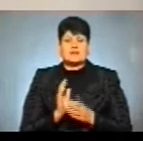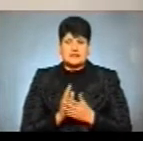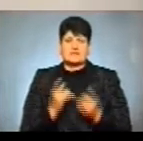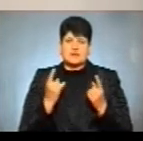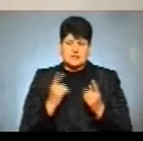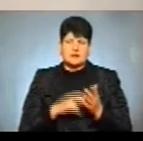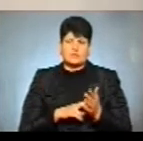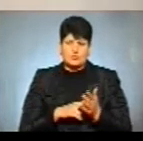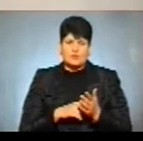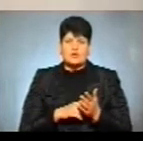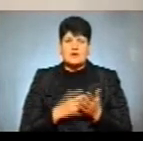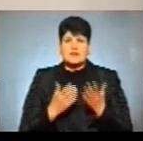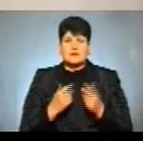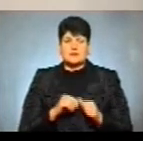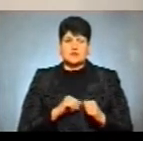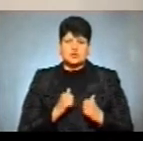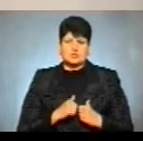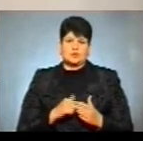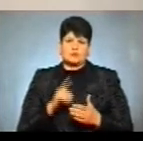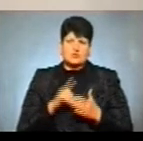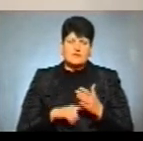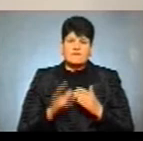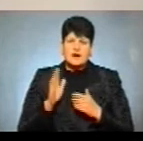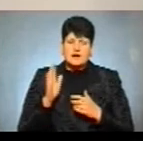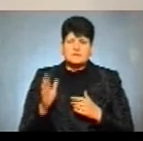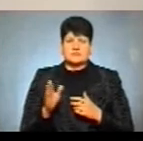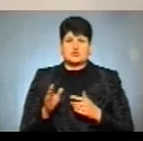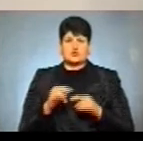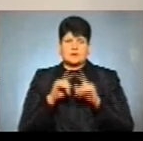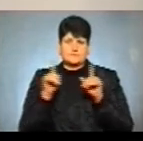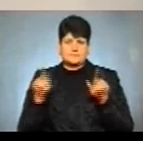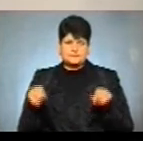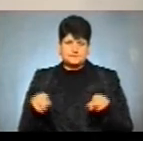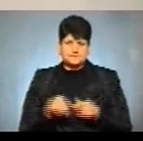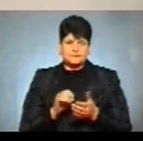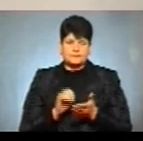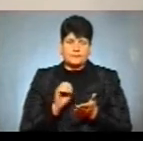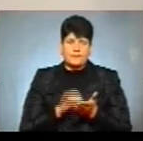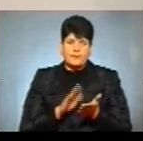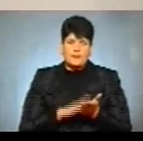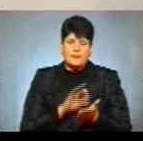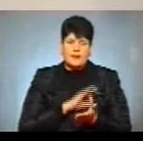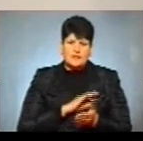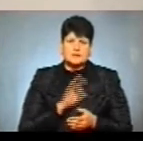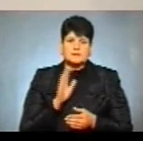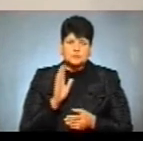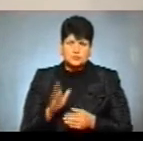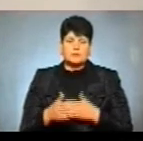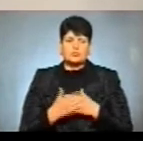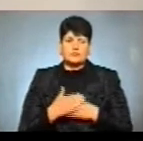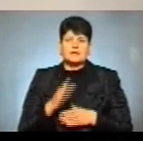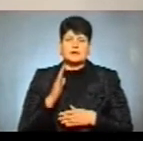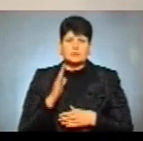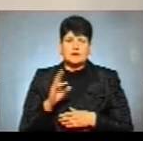велике побоювання, але ми ще раз сподіваємося на те, що електронне декларування залишиться, що покарання за нього буде ефективним, що